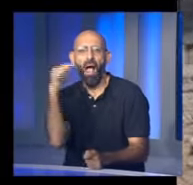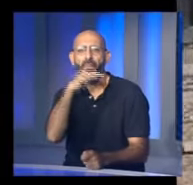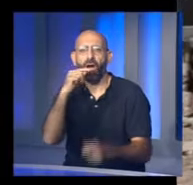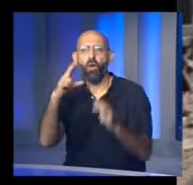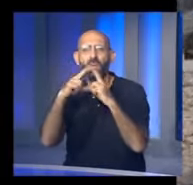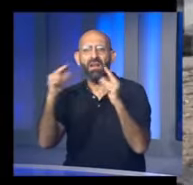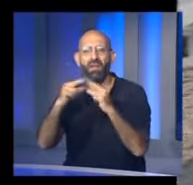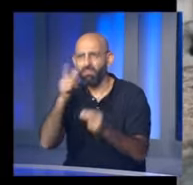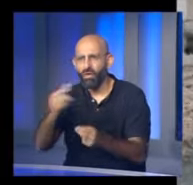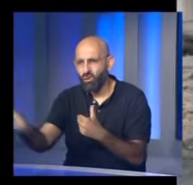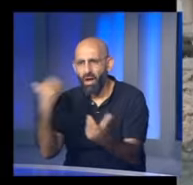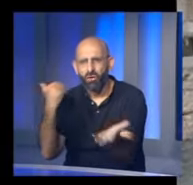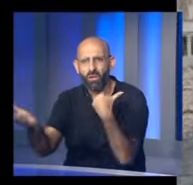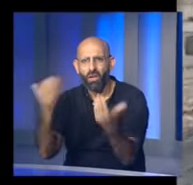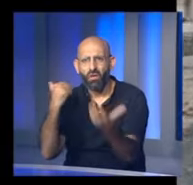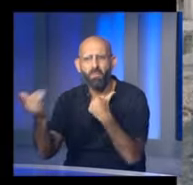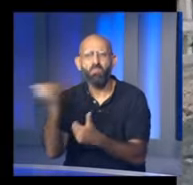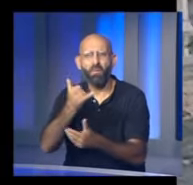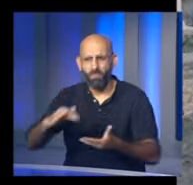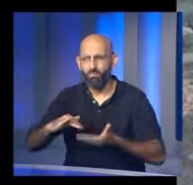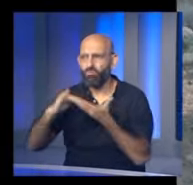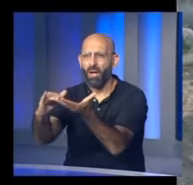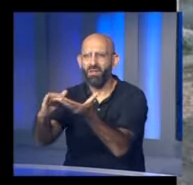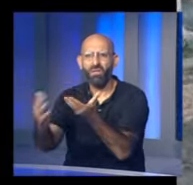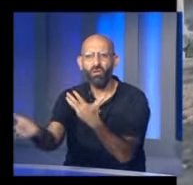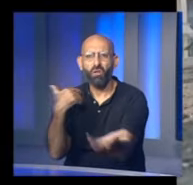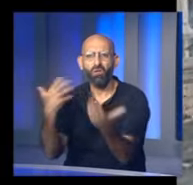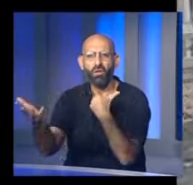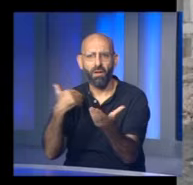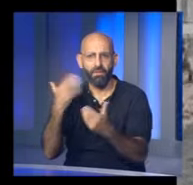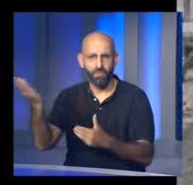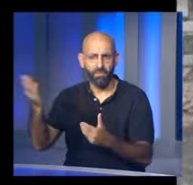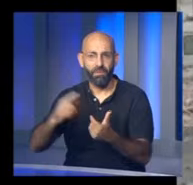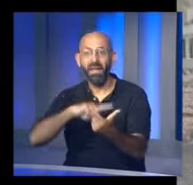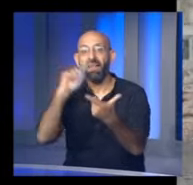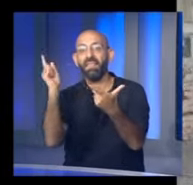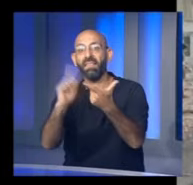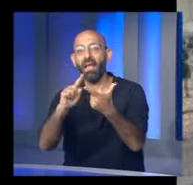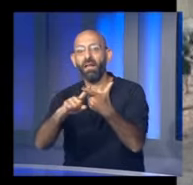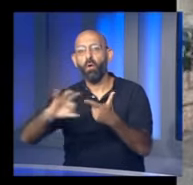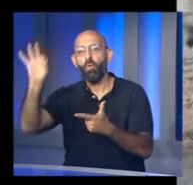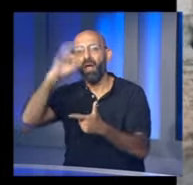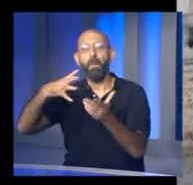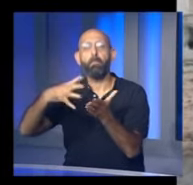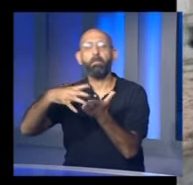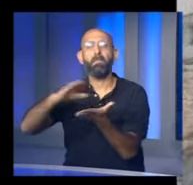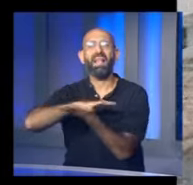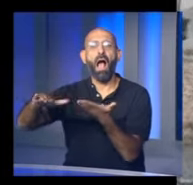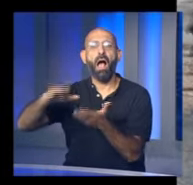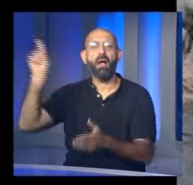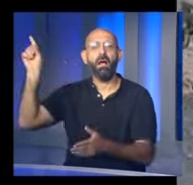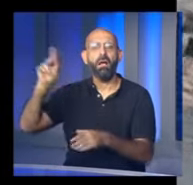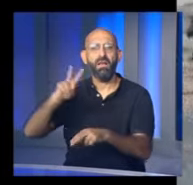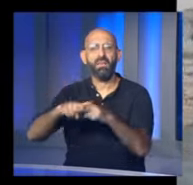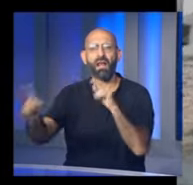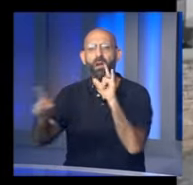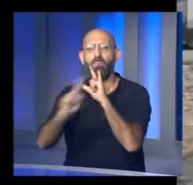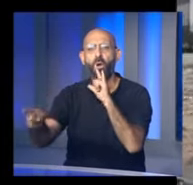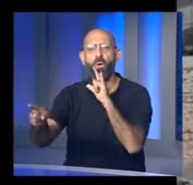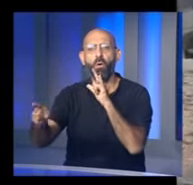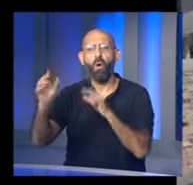فرق الدفاع المدني والصليب الاحمر اللبناني على ازاله الركام وانقاذ العالقين بين الركام وفي البقاع ايضا